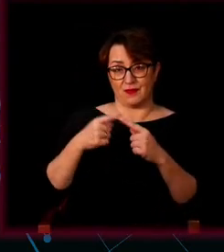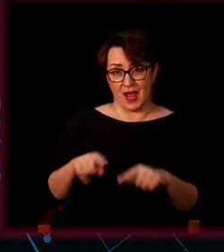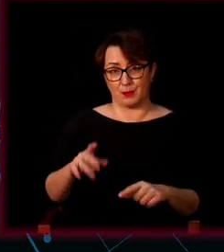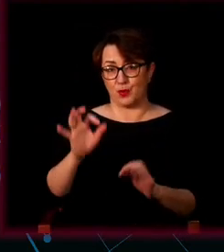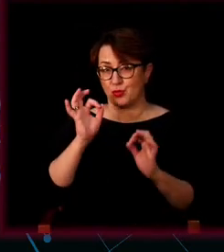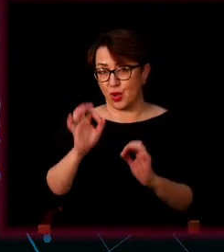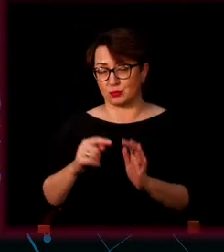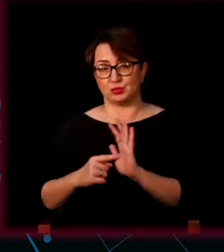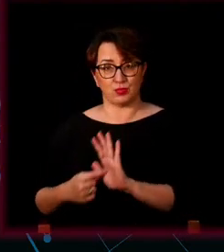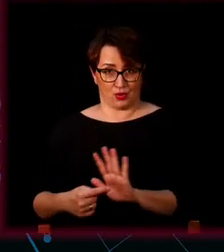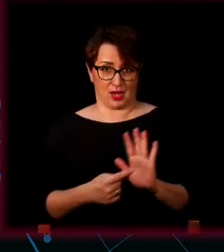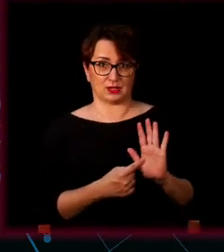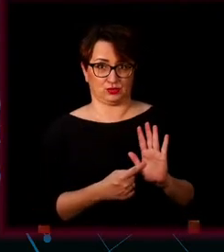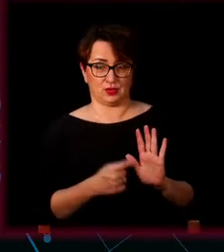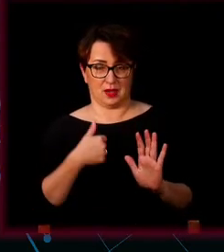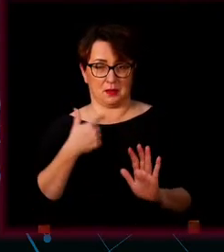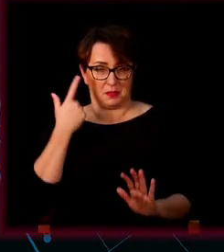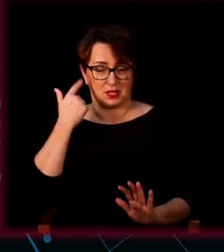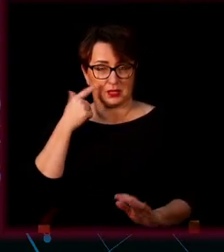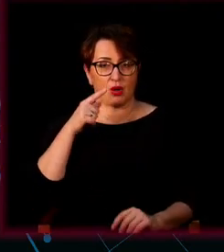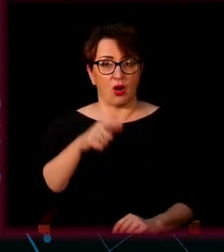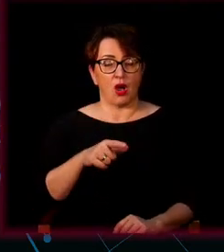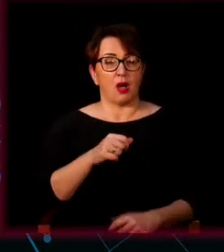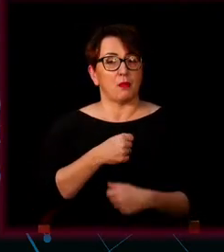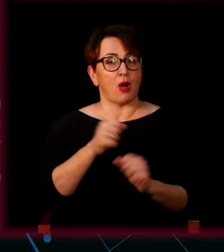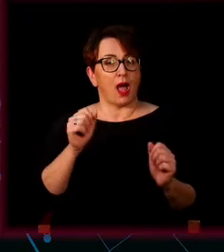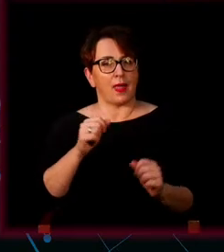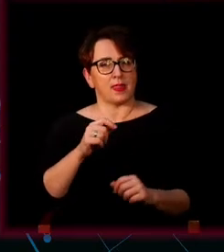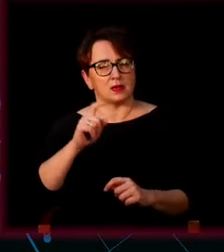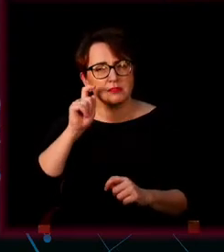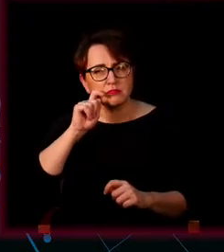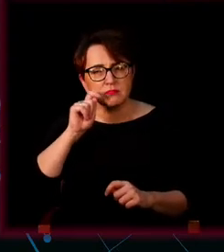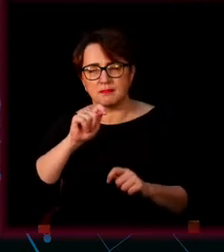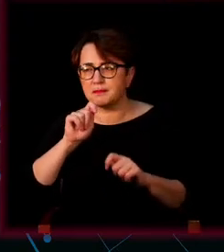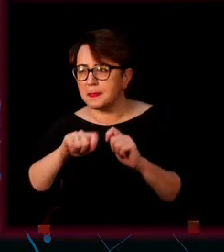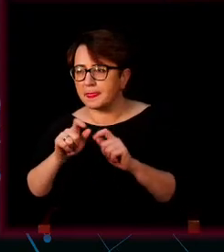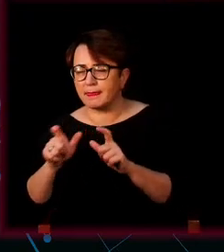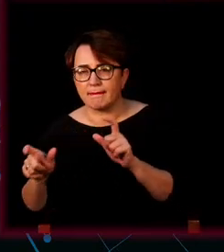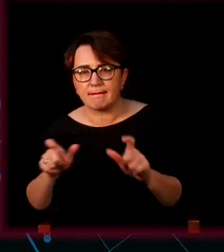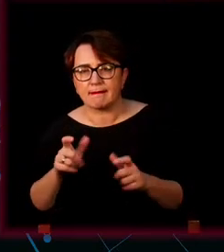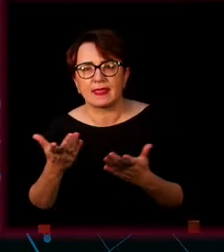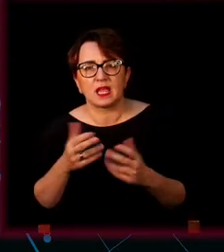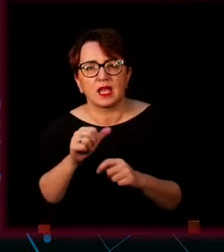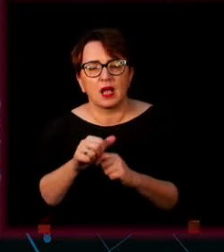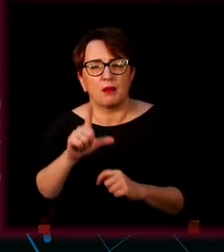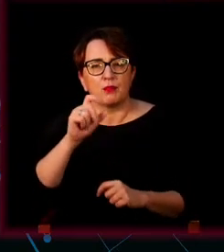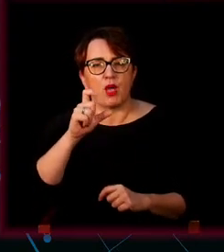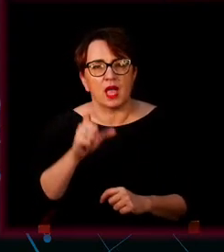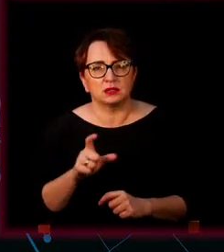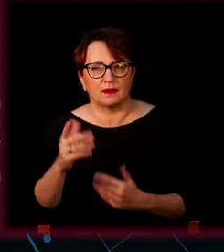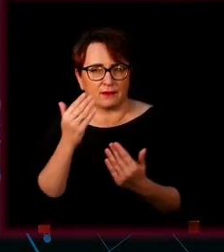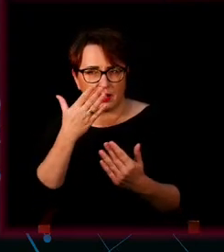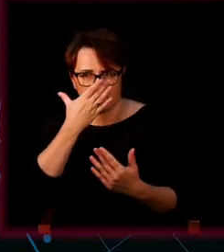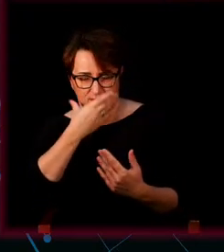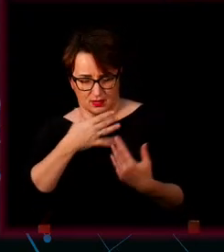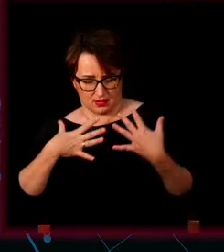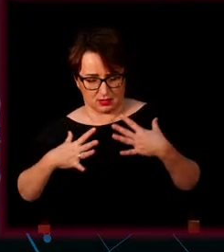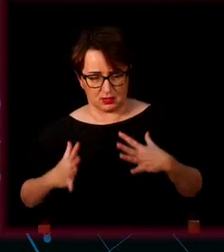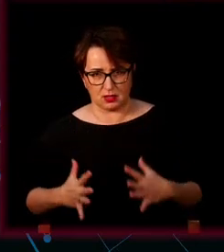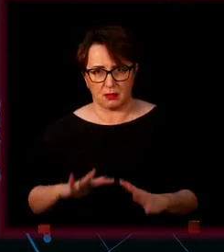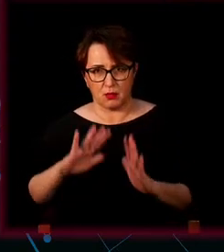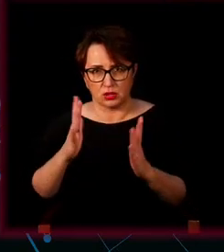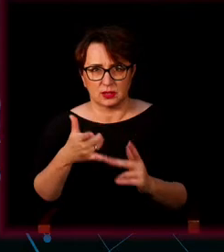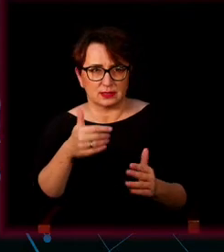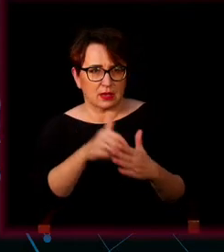dobrze to pokazuje, to Genli Aya niestrudzenie tropi ślady tej płci w wyglądzie tych postaci, w